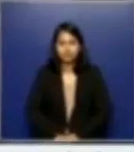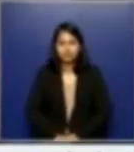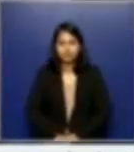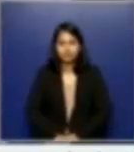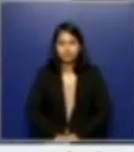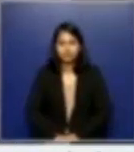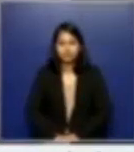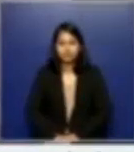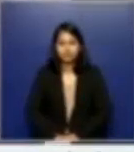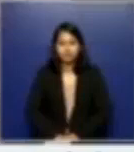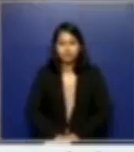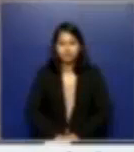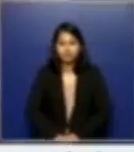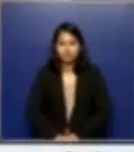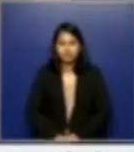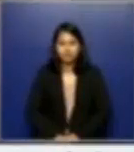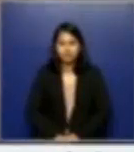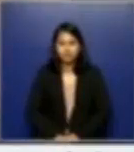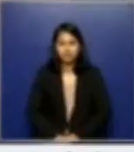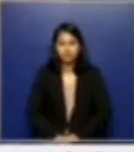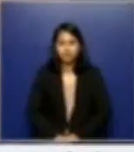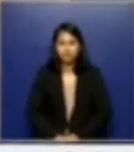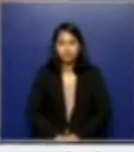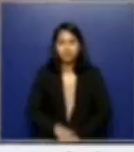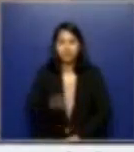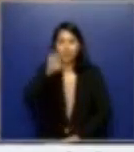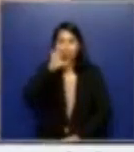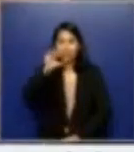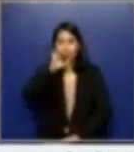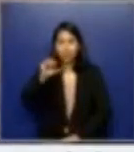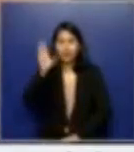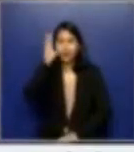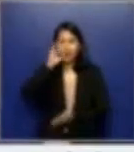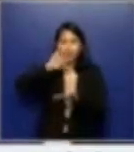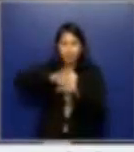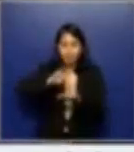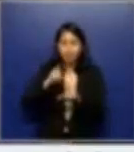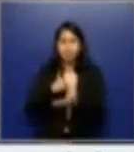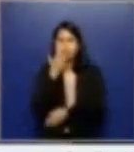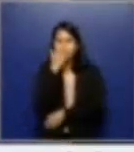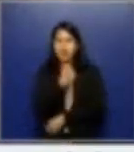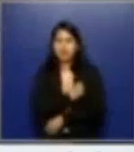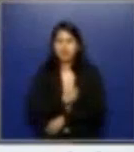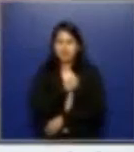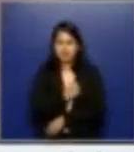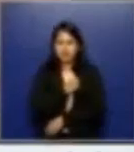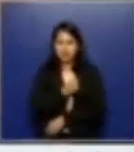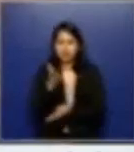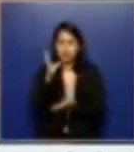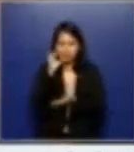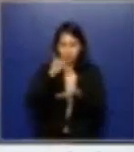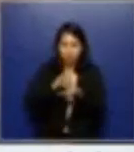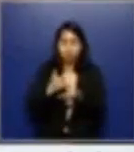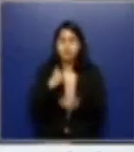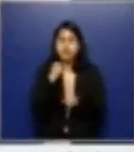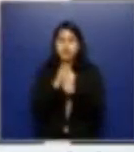ลม โอ้โหนี่เขากรี๊ดจนเขาเป็นลมเลยนะคุณคือเสียใจมากแบบช็อกสุดขีดอ่ะ ทำง